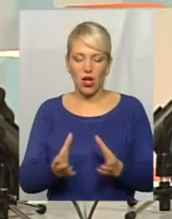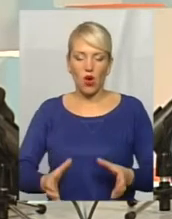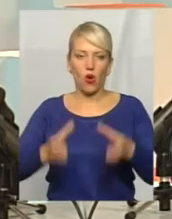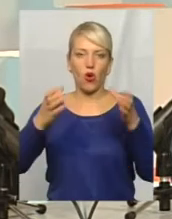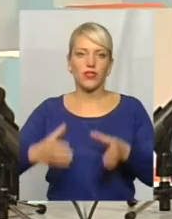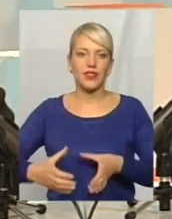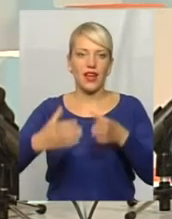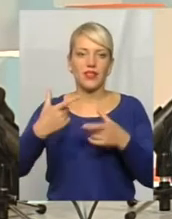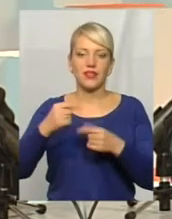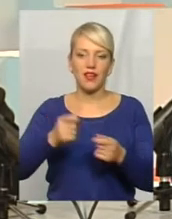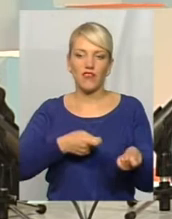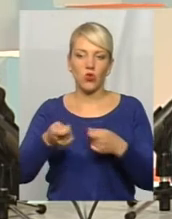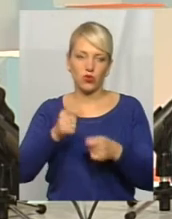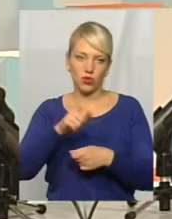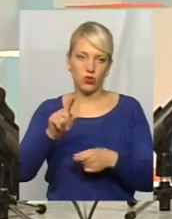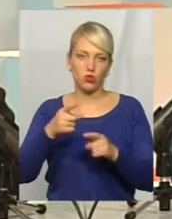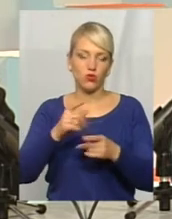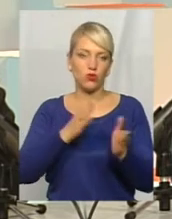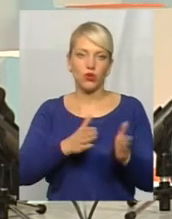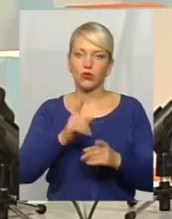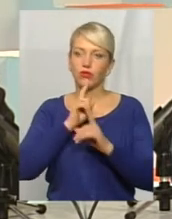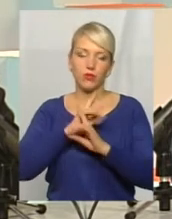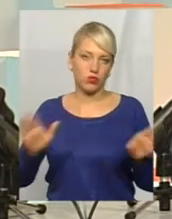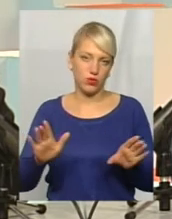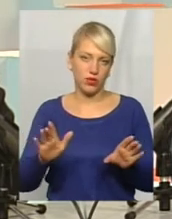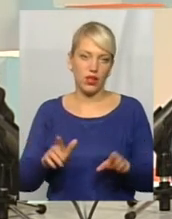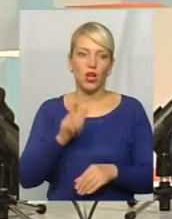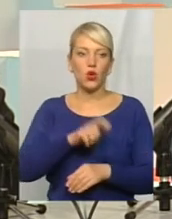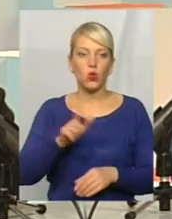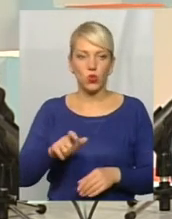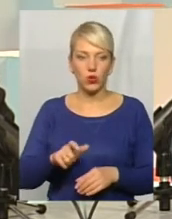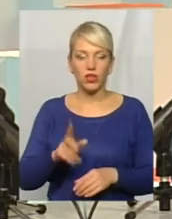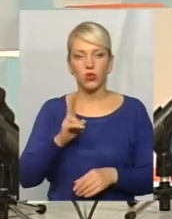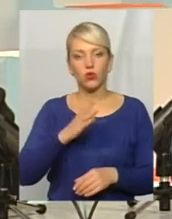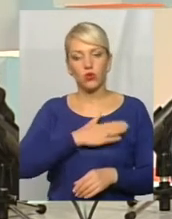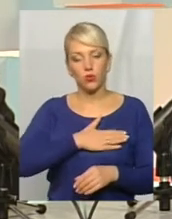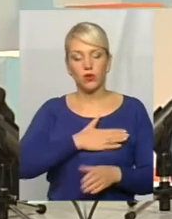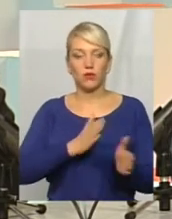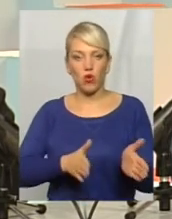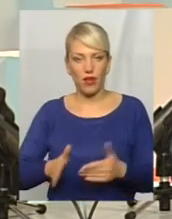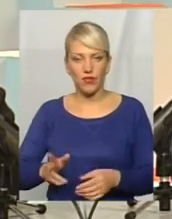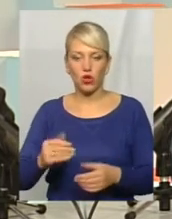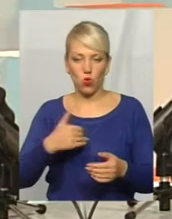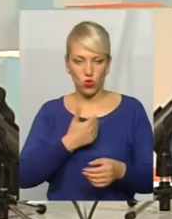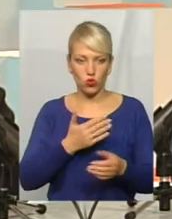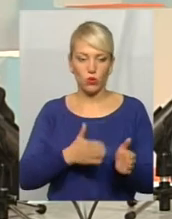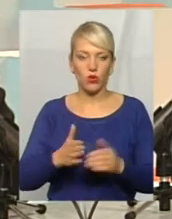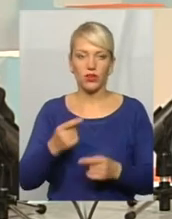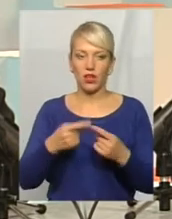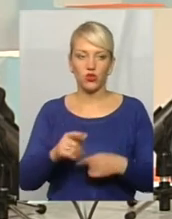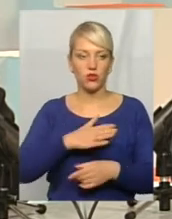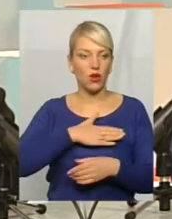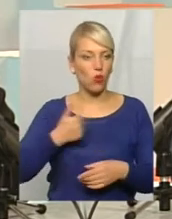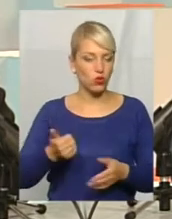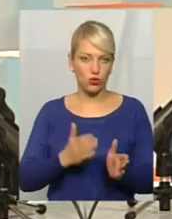де виносять люди, тому що тоді порядку ніякого не буде. Люди, певні люди, люблять порядок і хочуть порядок, а інші не хочуть